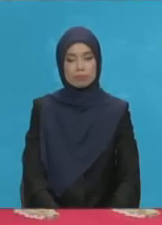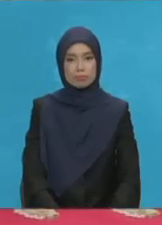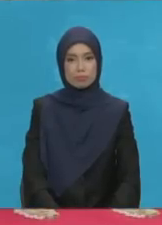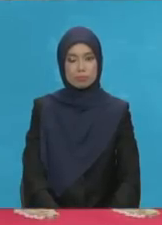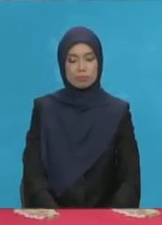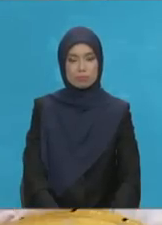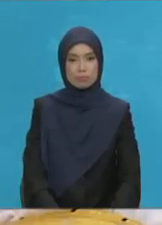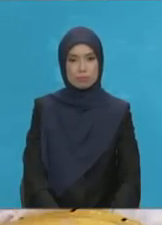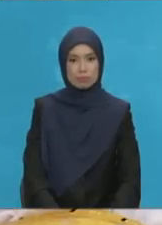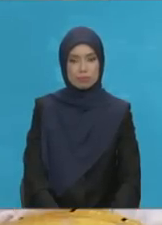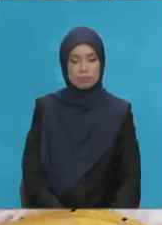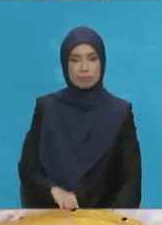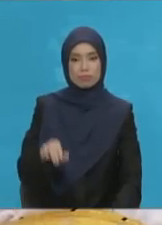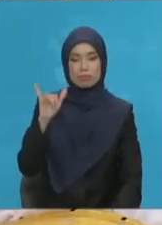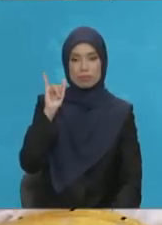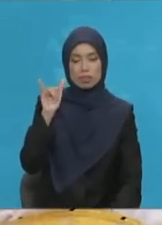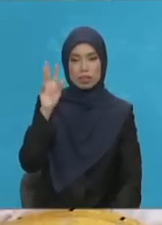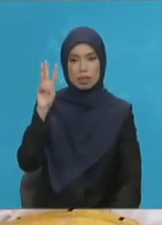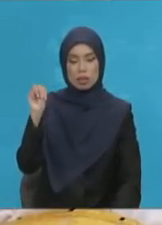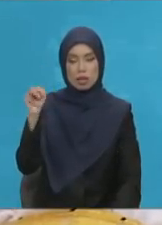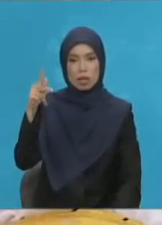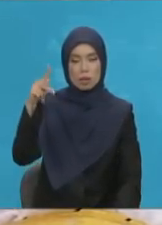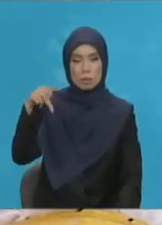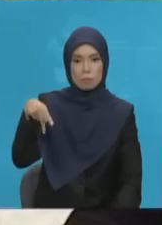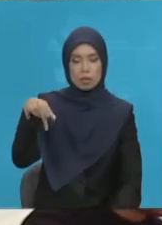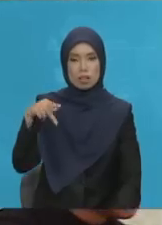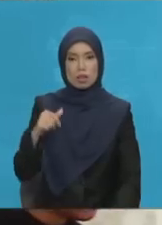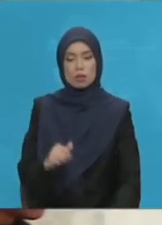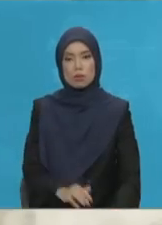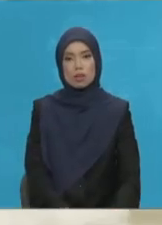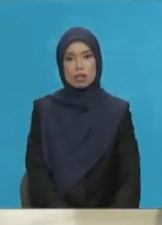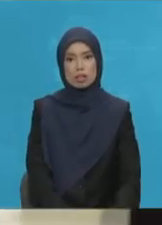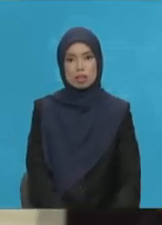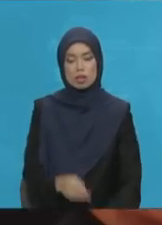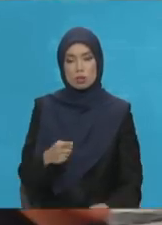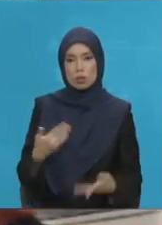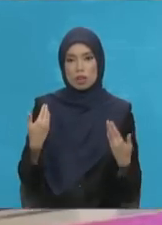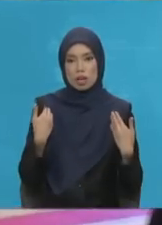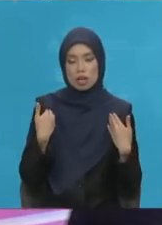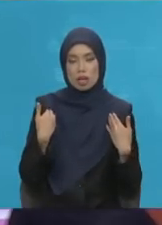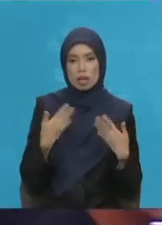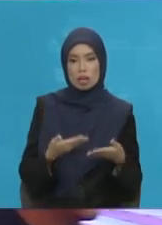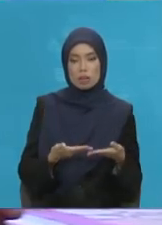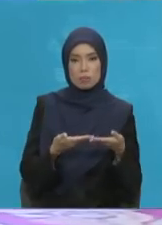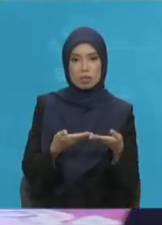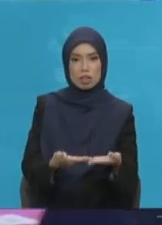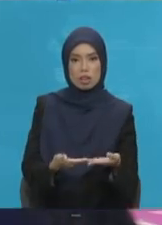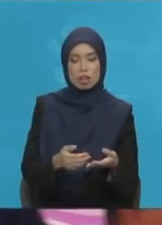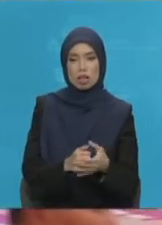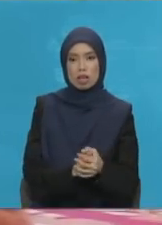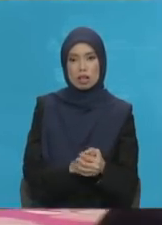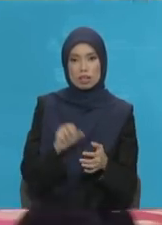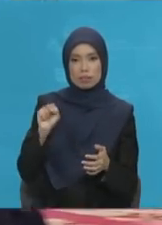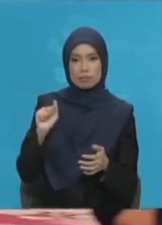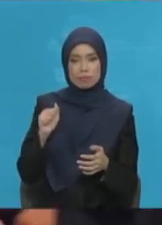yang dimuliakan pihin orang kaya Laila pahlawan menjunjung anugraha untuk menyembahkan Sabda duli yang teramat Mulia kepada